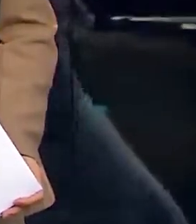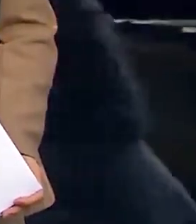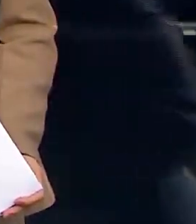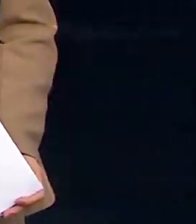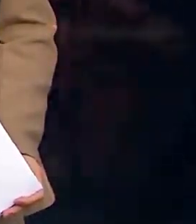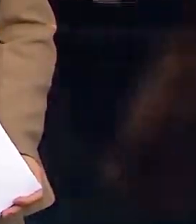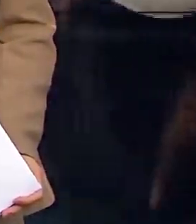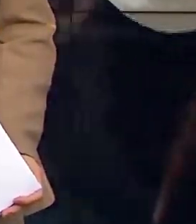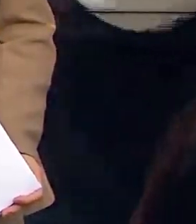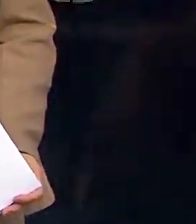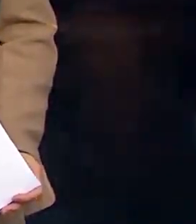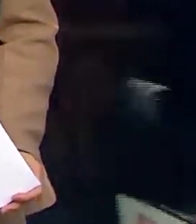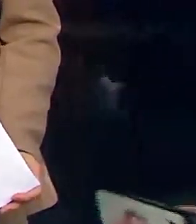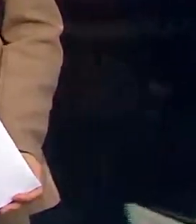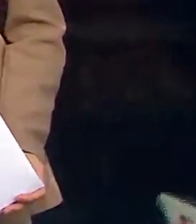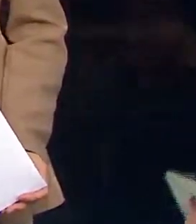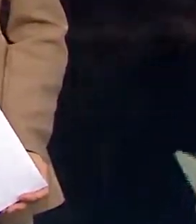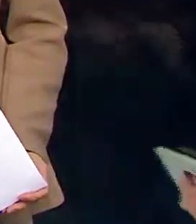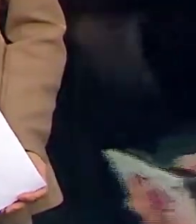치부 보겠습니다